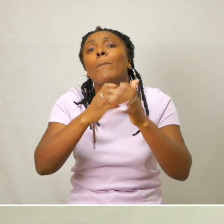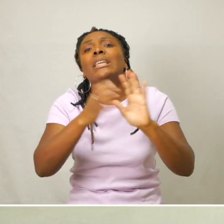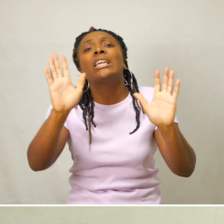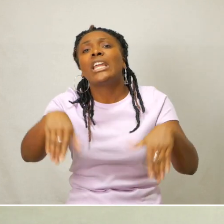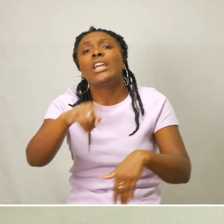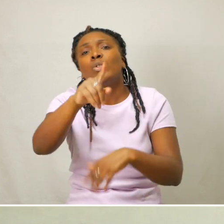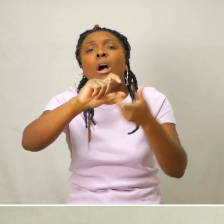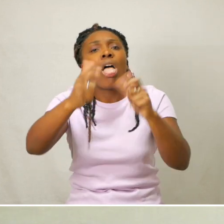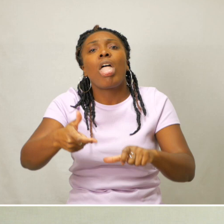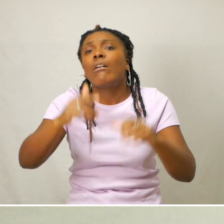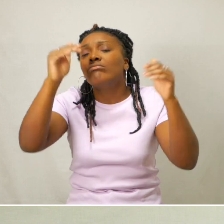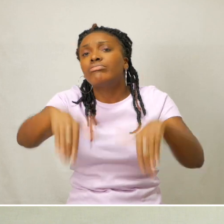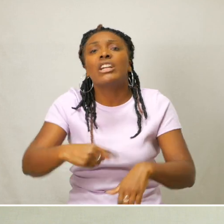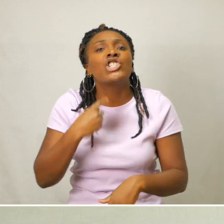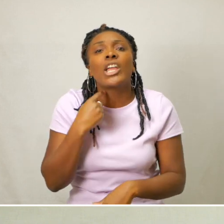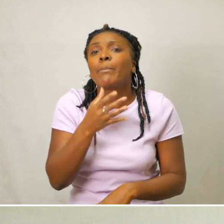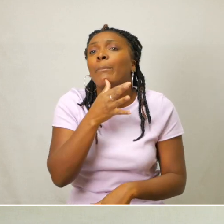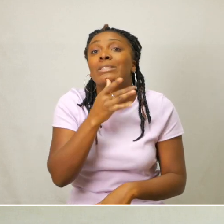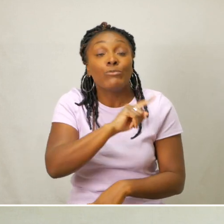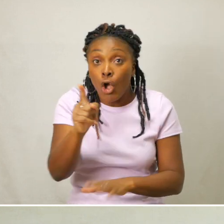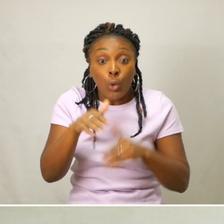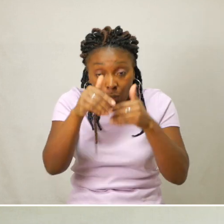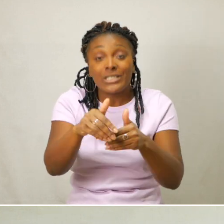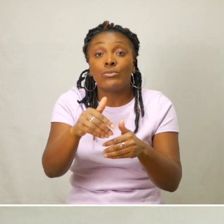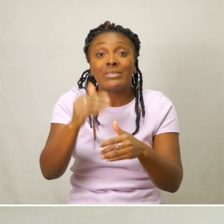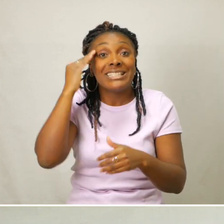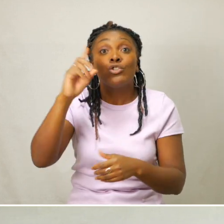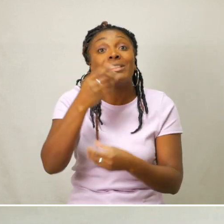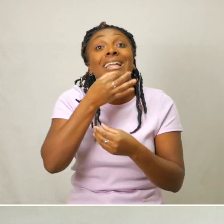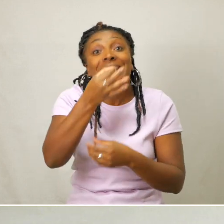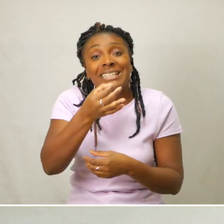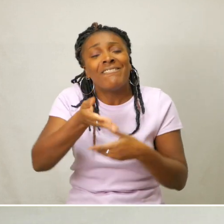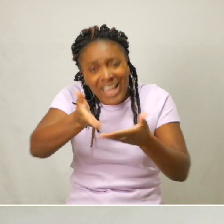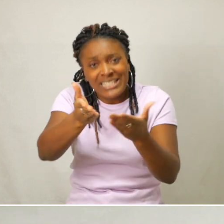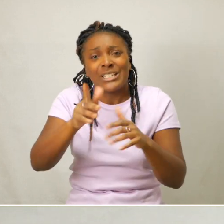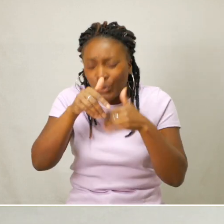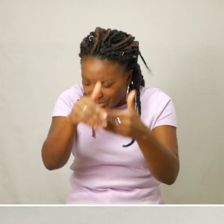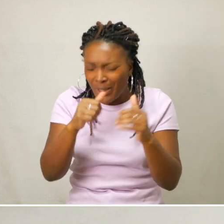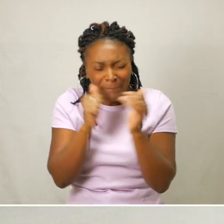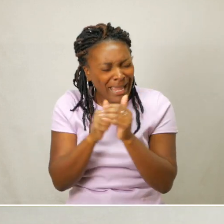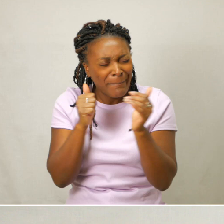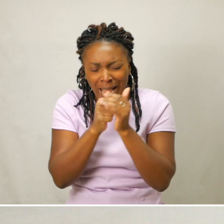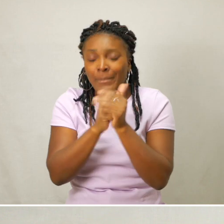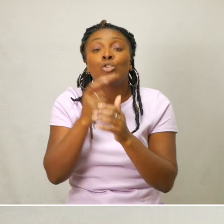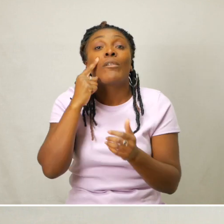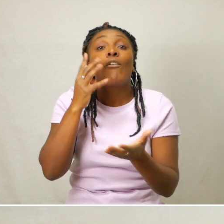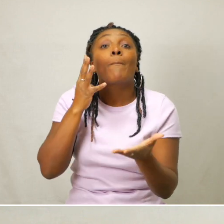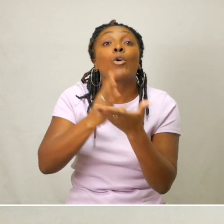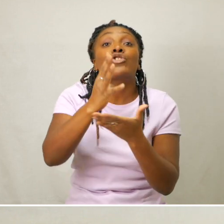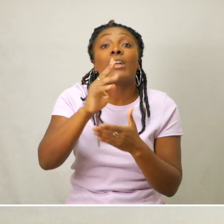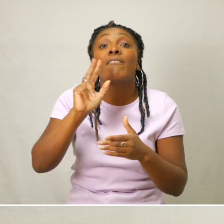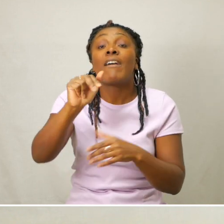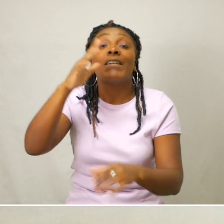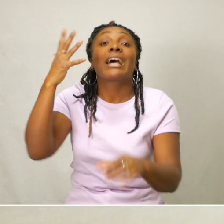tu n'as pas les moyens. Continue, si Dieu a mis ça sur ton cœur, continue à prier, à intercéder, tu verras le projet réussir. Et tout le monde te